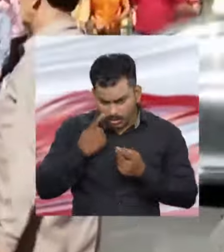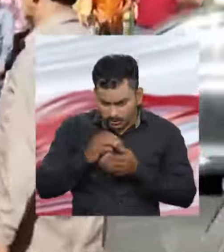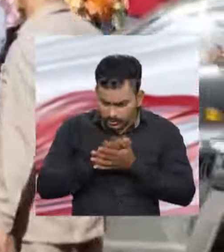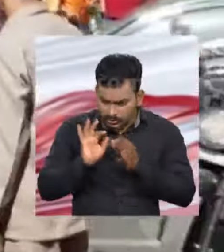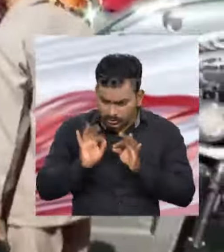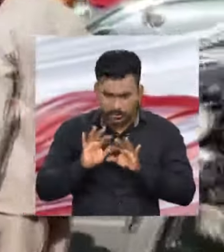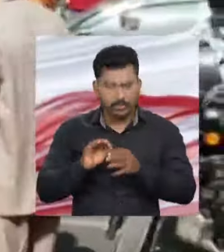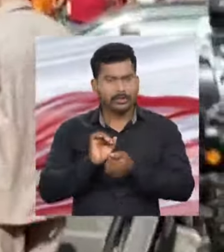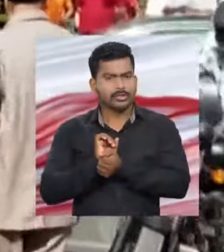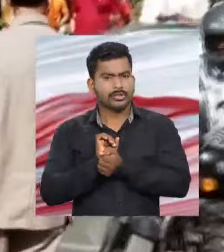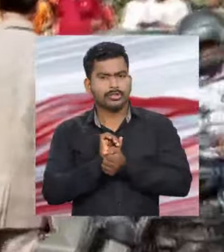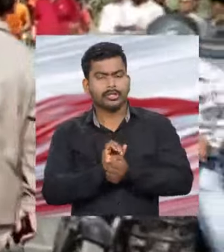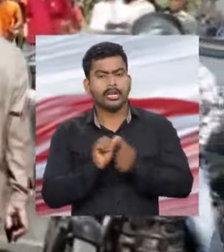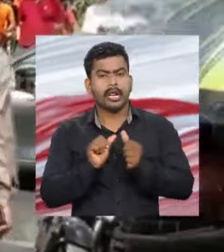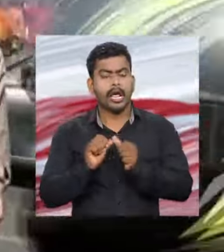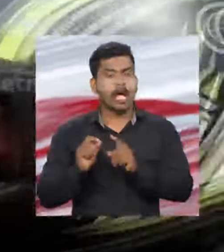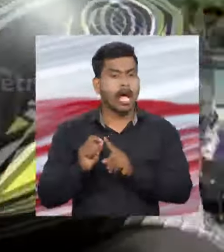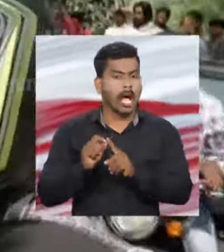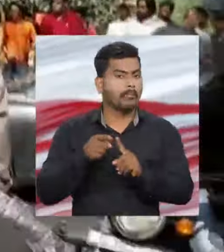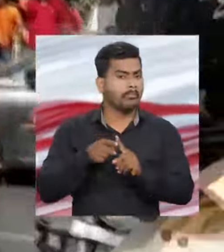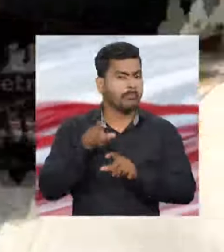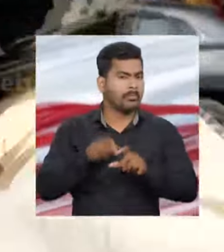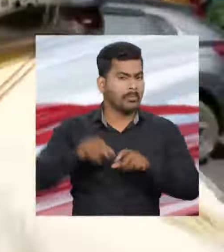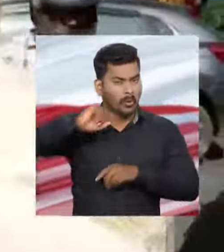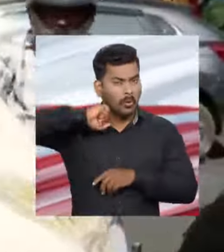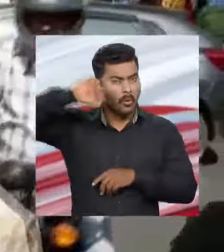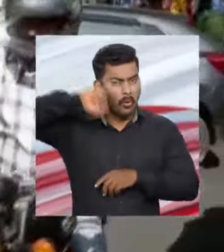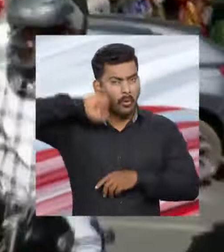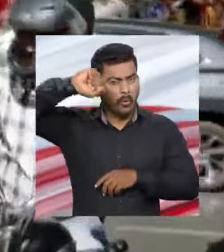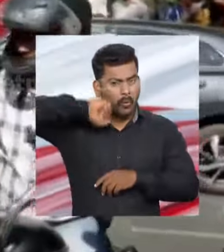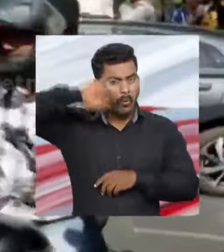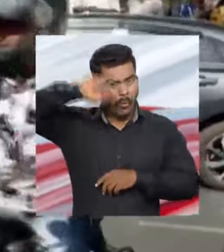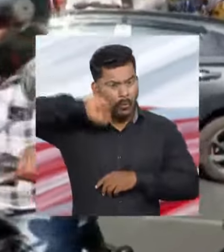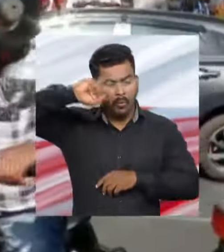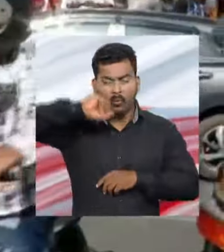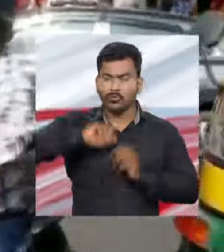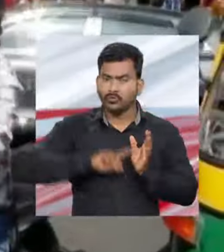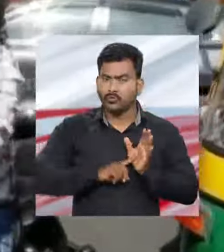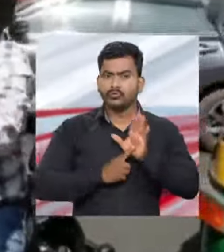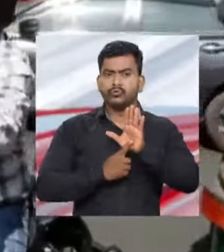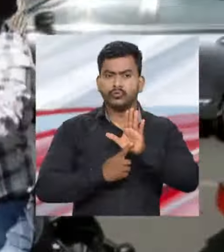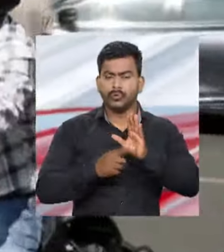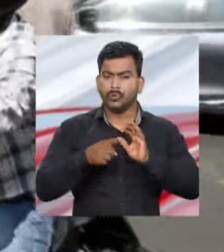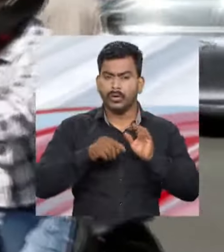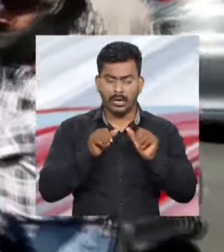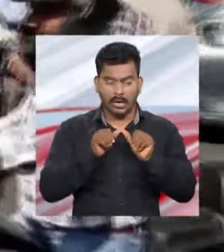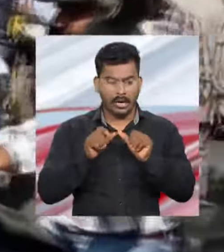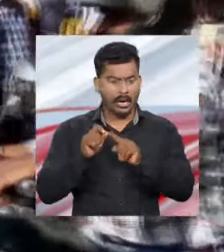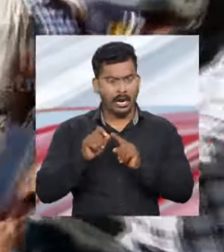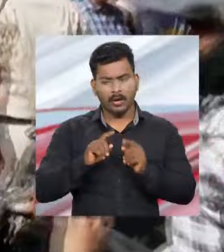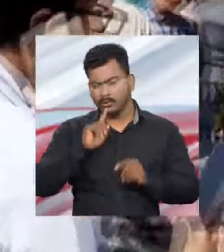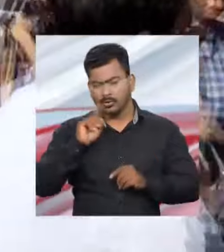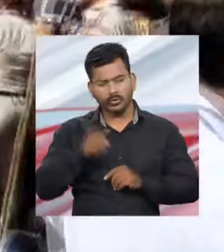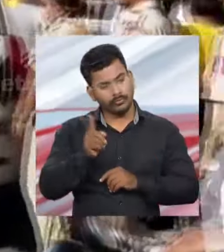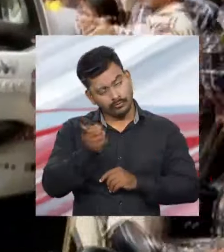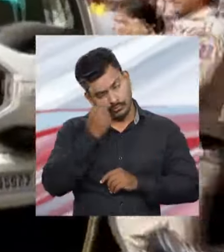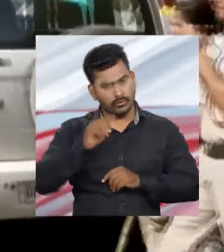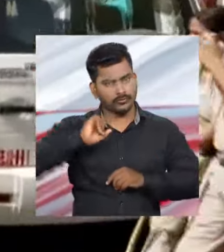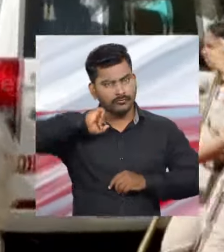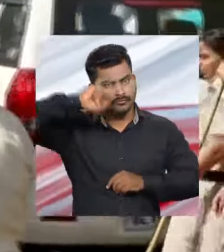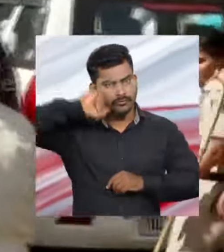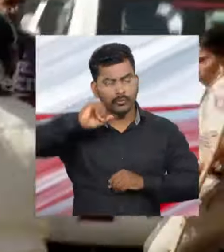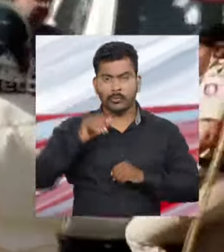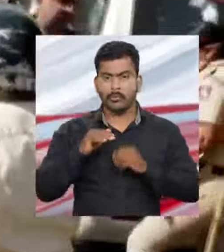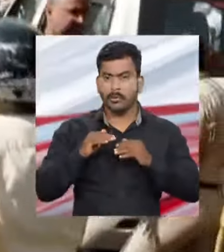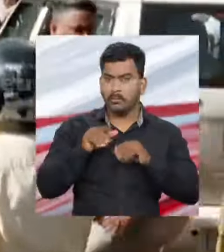ശക്തമായ പ്രതിഷേധം ഉയർത്താനാണ് ഈ ആം ആദ്മി പാർട്ടി പ്രവർത്തകരുടെയും നേതാക്കളുടെയും എല്ലാം ശ്രമം. അതിനാണ് ആഹ്വാനം നൽകിയിരിക്കുന്നത്. ഒരുപക്ഷെ മുതിർന്ന നേതാക്കളും വൈകാതെ തന്നെ